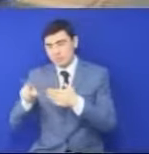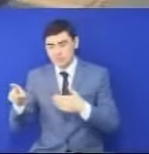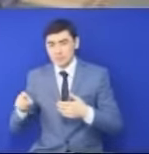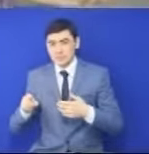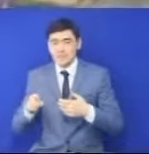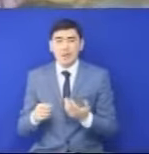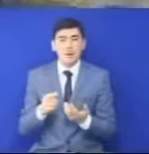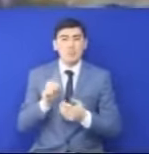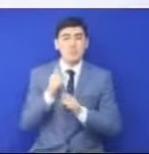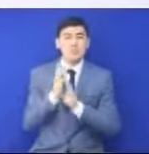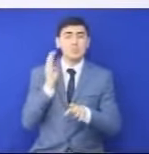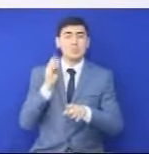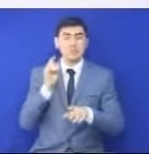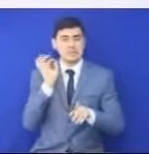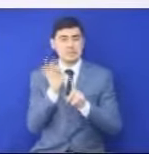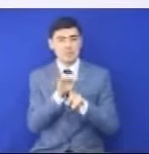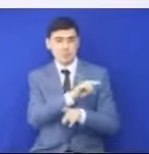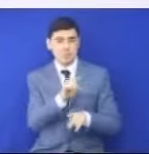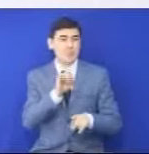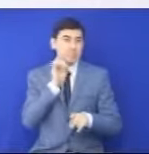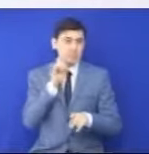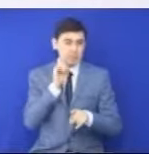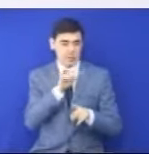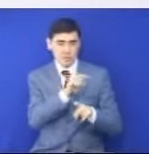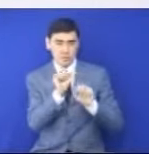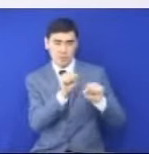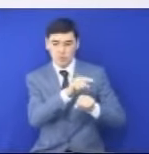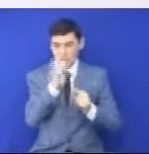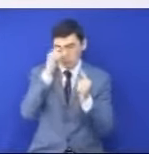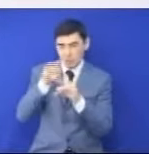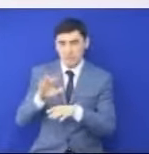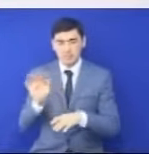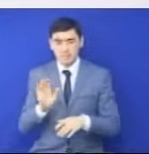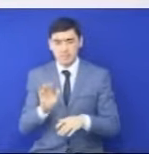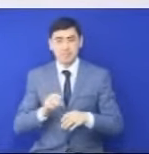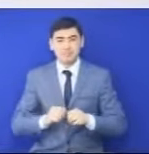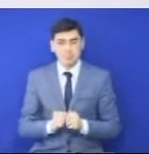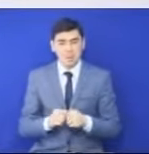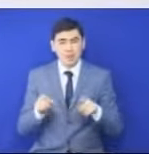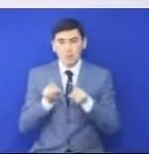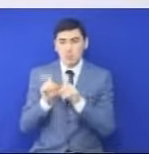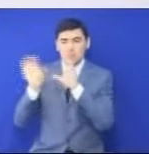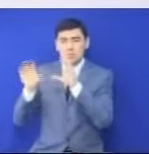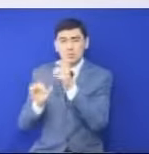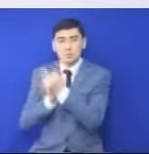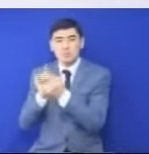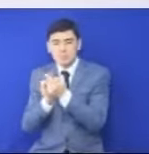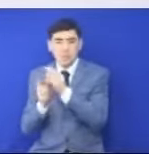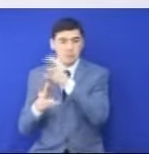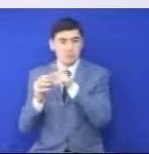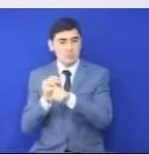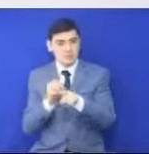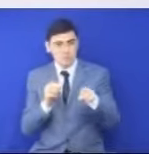политологов, это в первую очередь важно для защиты молодежи от их влияния. Ученые надеются, что данные изменения будут эффективны в плане регулирования